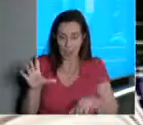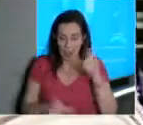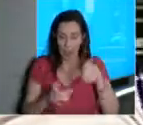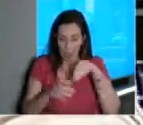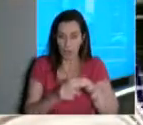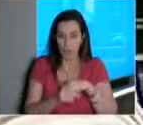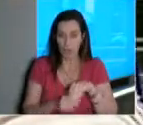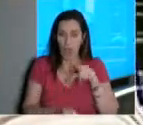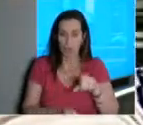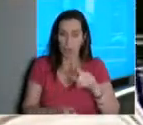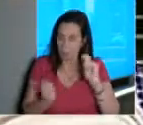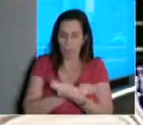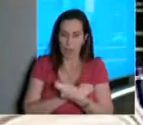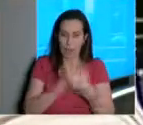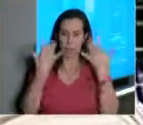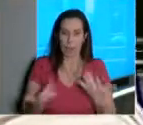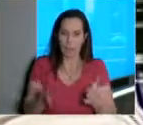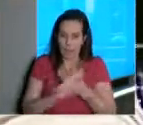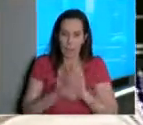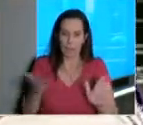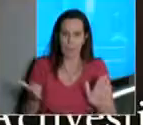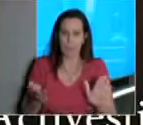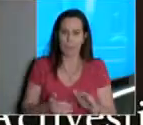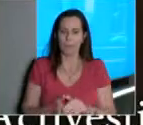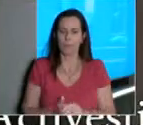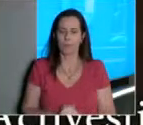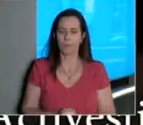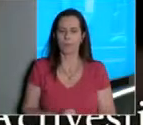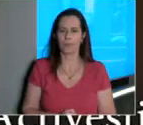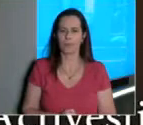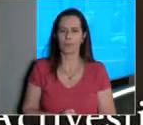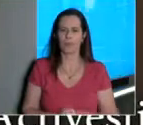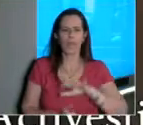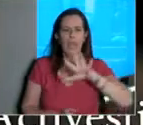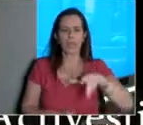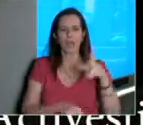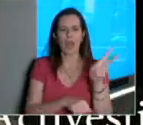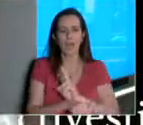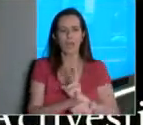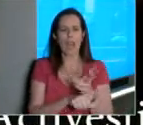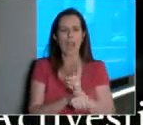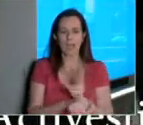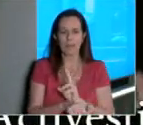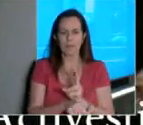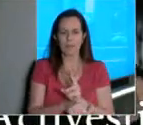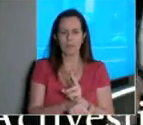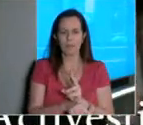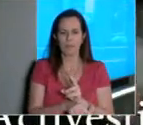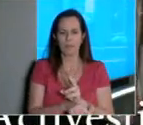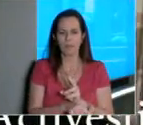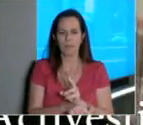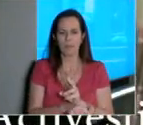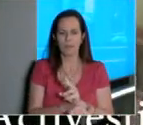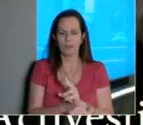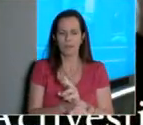תושבים, אתם משנים את המקום הזה בכלל. גנבים, רמאים, שקרנים! מה נראה